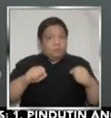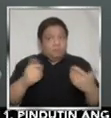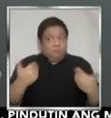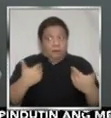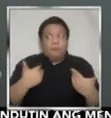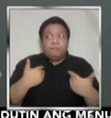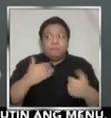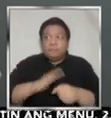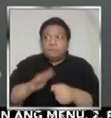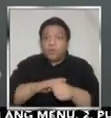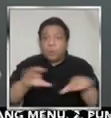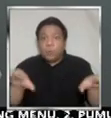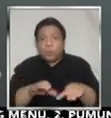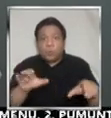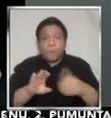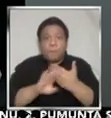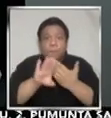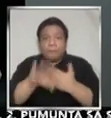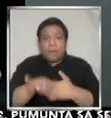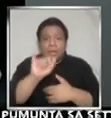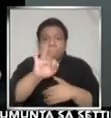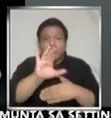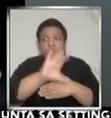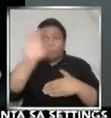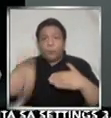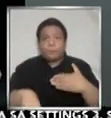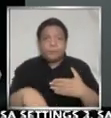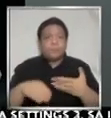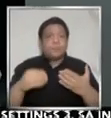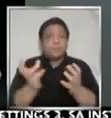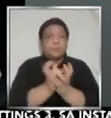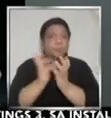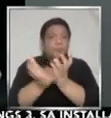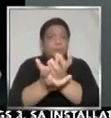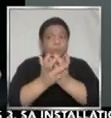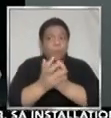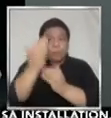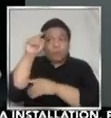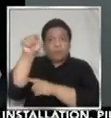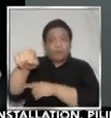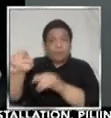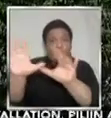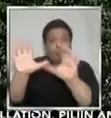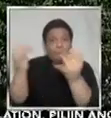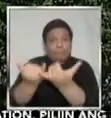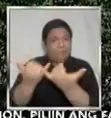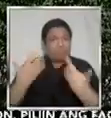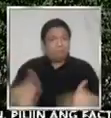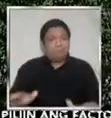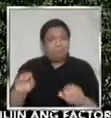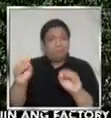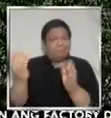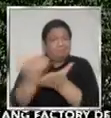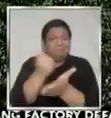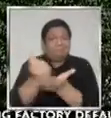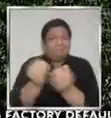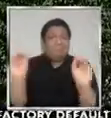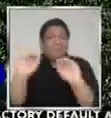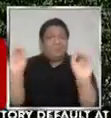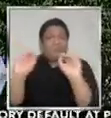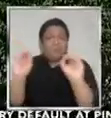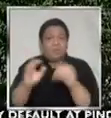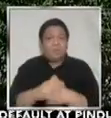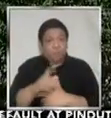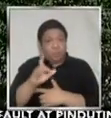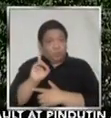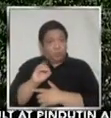siyang trabaho kapag natapos ng ECQ dahil mismong pinapasukan niyang kumpanya ay wala na rin kita. Pero sabi ng Dole, may